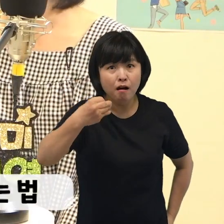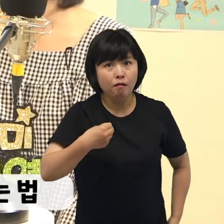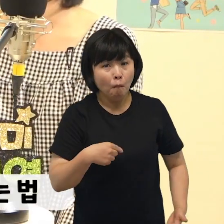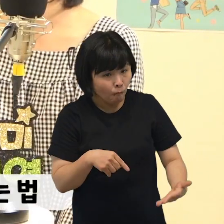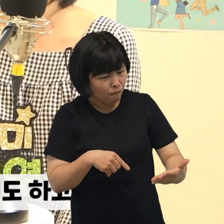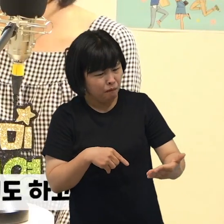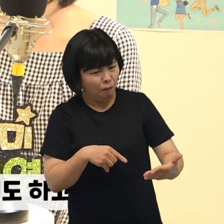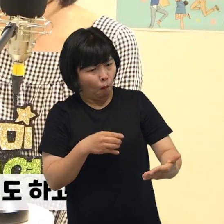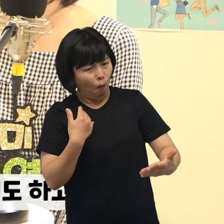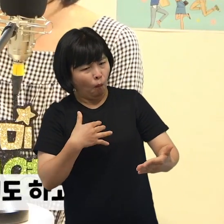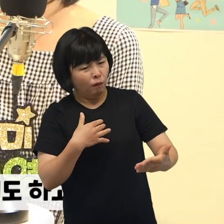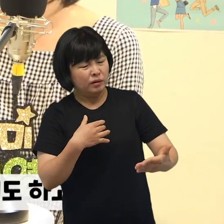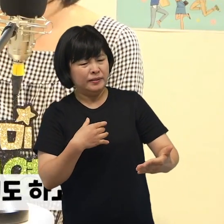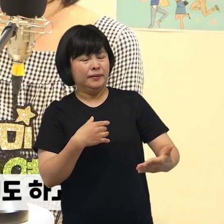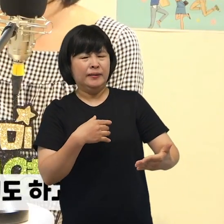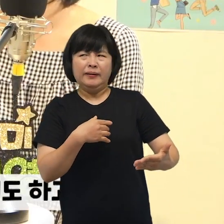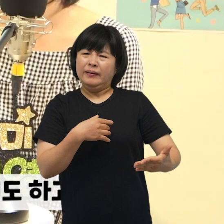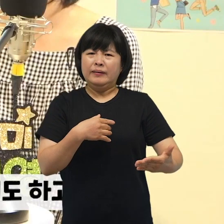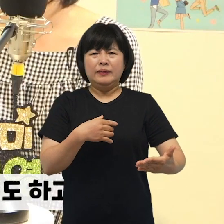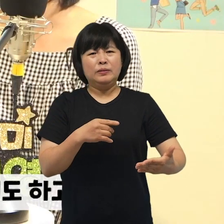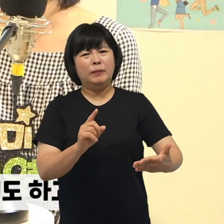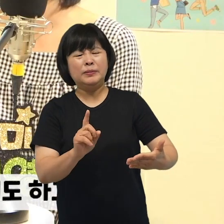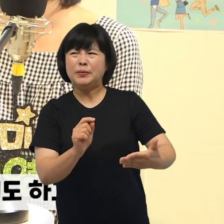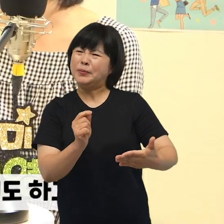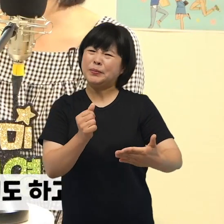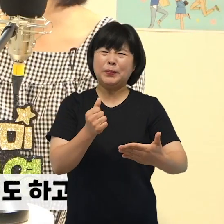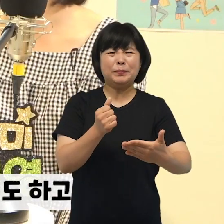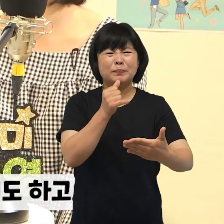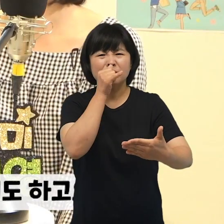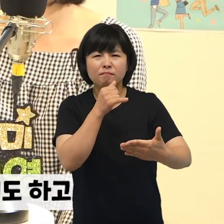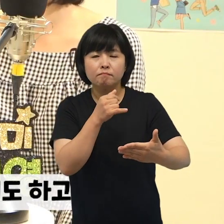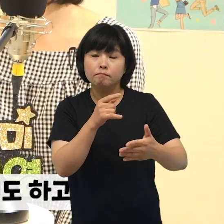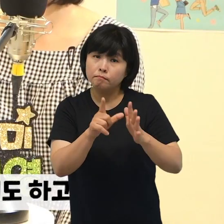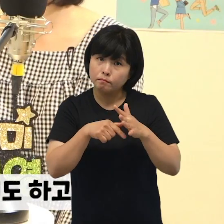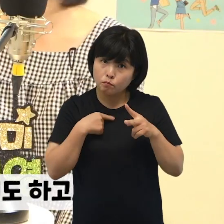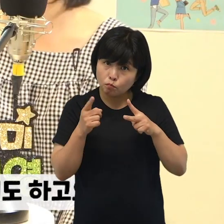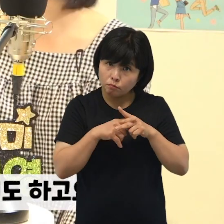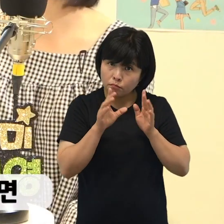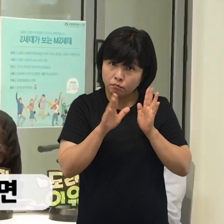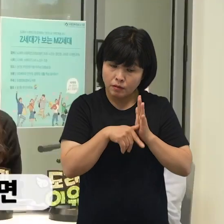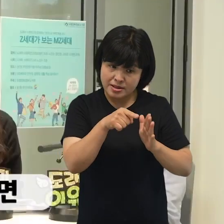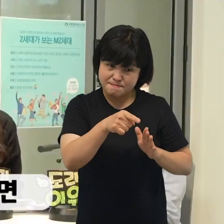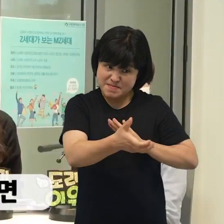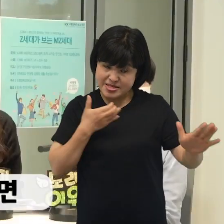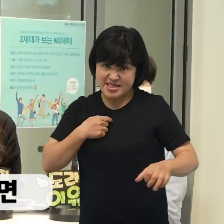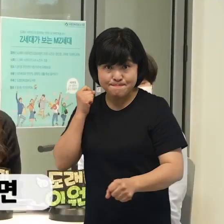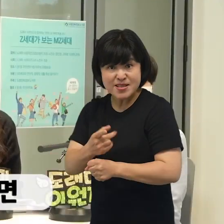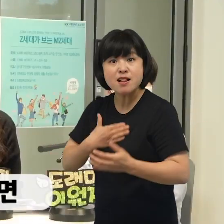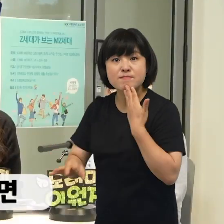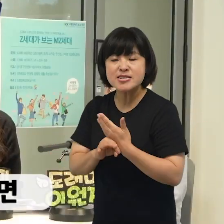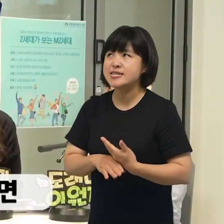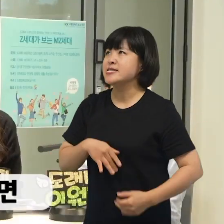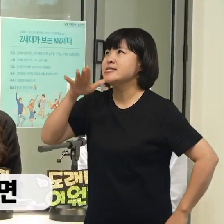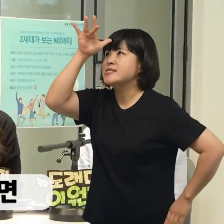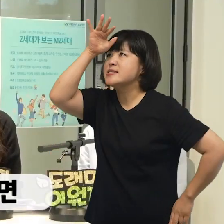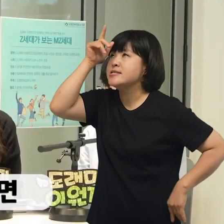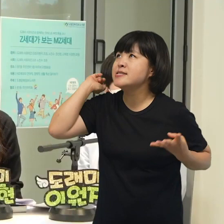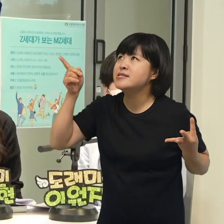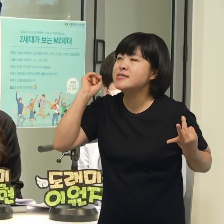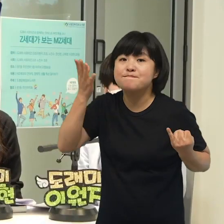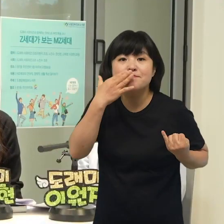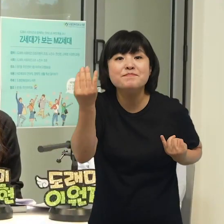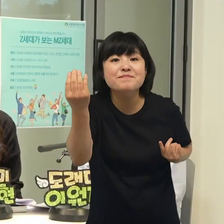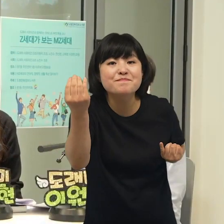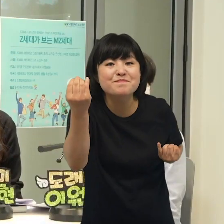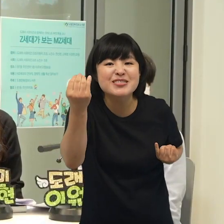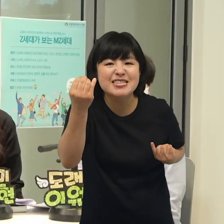버는 법. 되게 궁금하면서도 좀 씁쓸한 마음도 들고. 부럽다. 내가 초등학생 때 이걸 알았더라면.